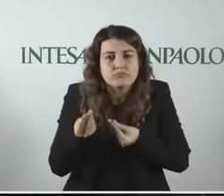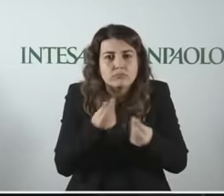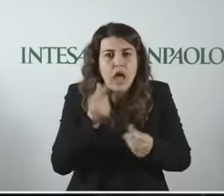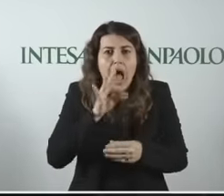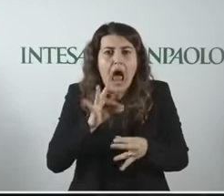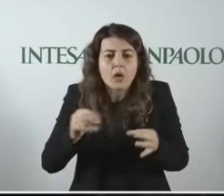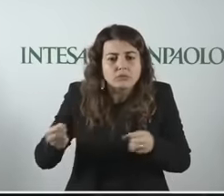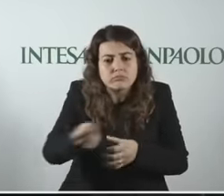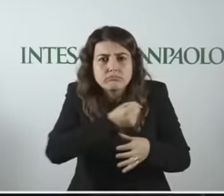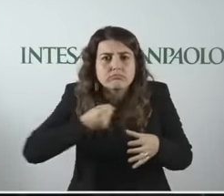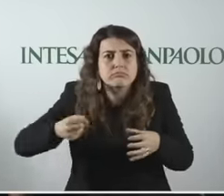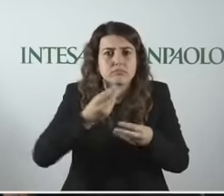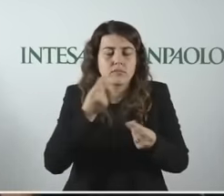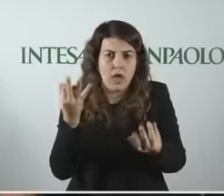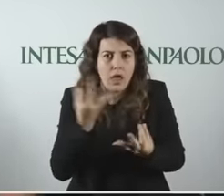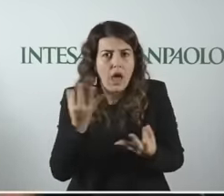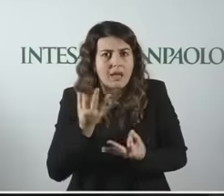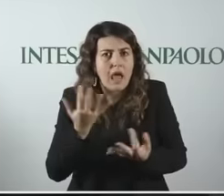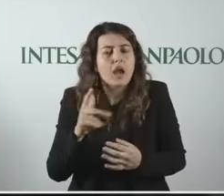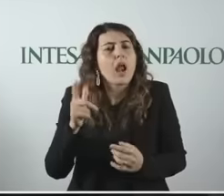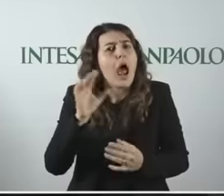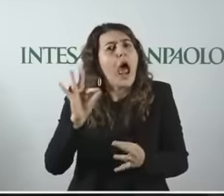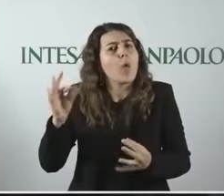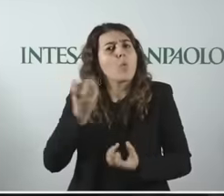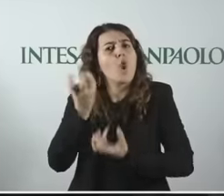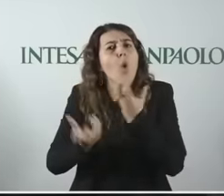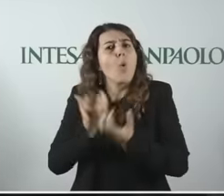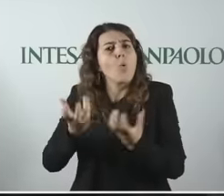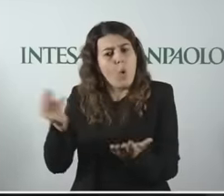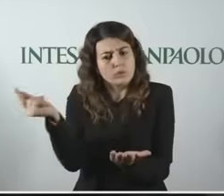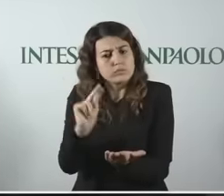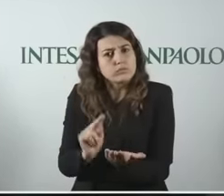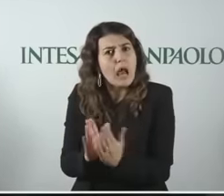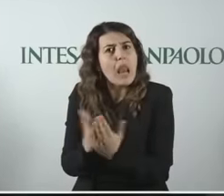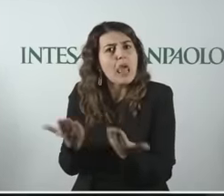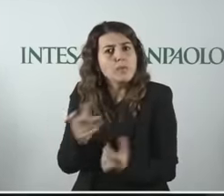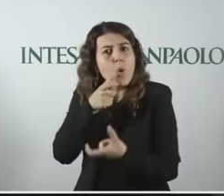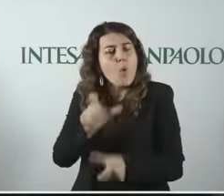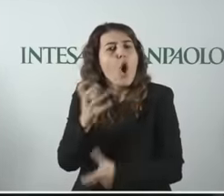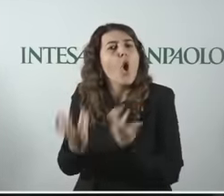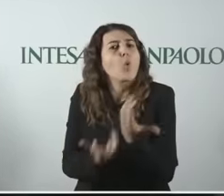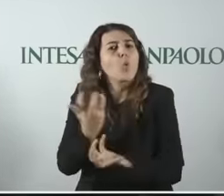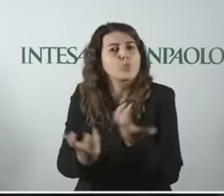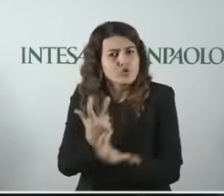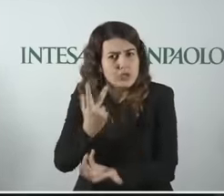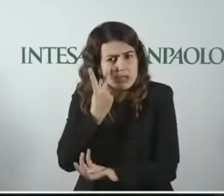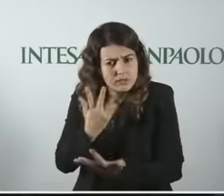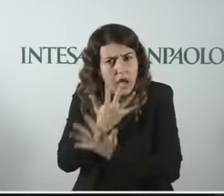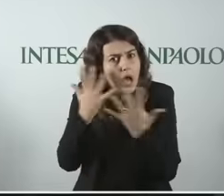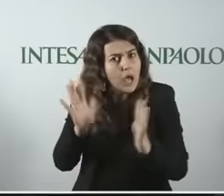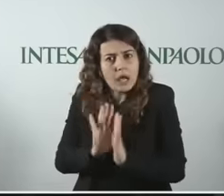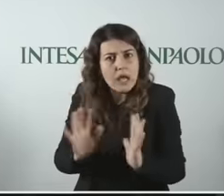rare e così via E ci sono cuochi che scrivono tra fine Medioevo e Rinascimento libri di cucina in cui si vede benissimo che un